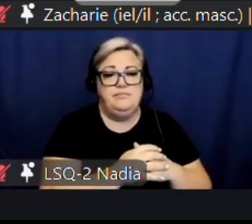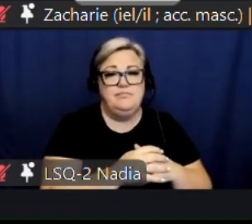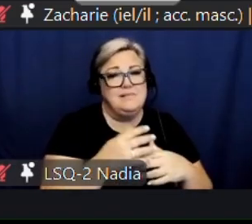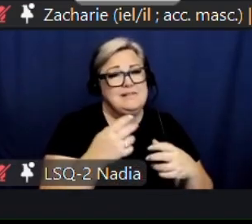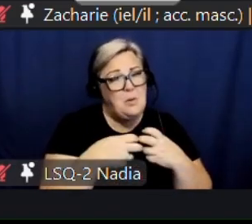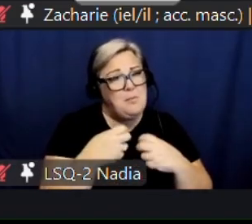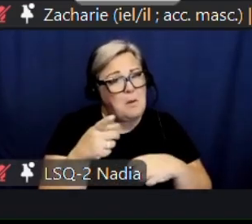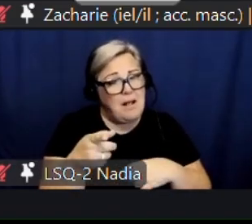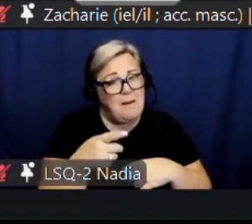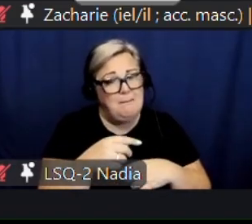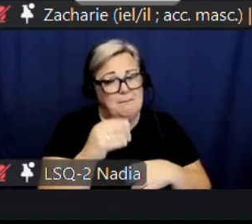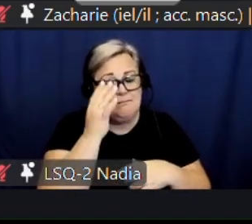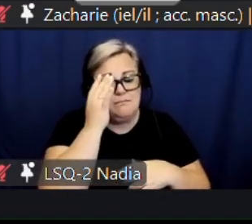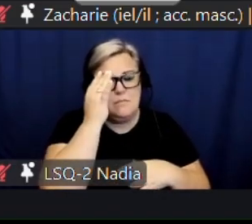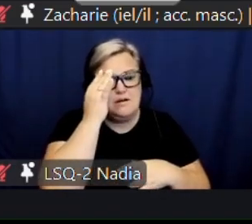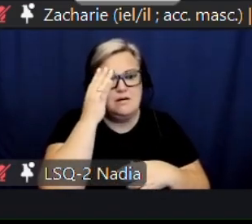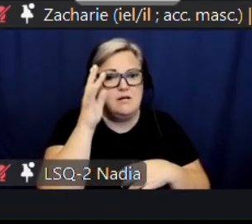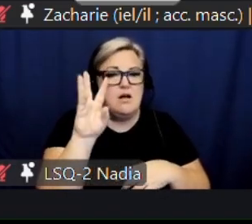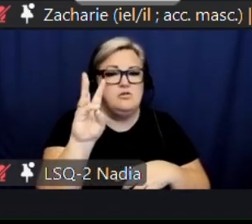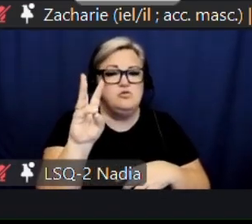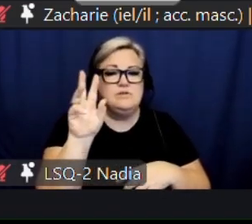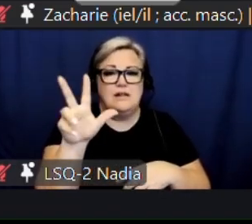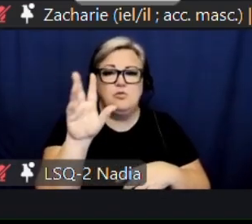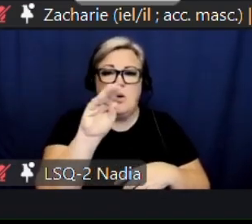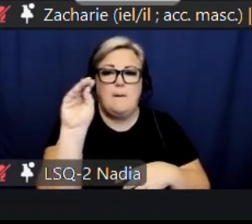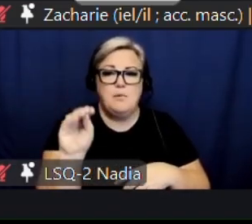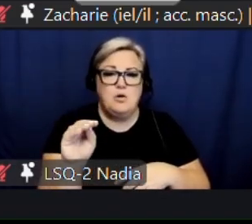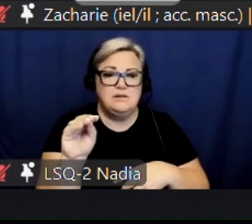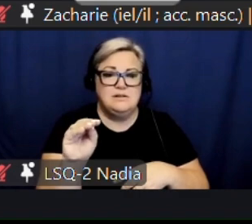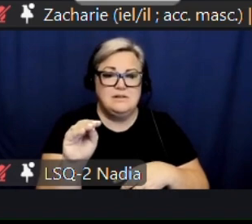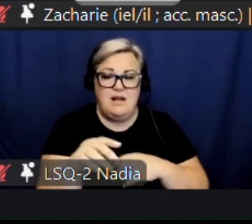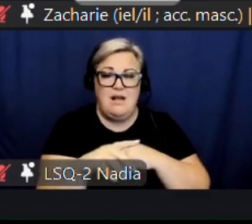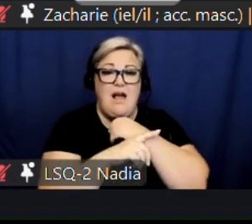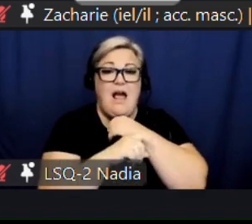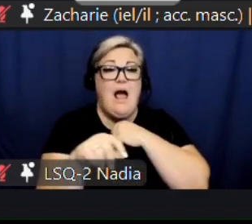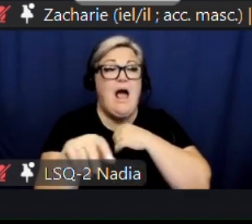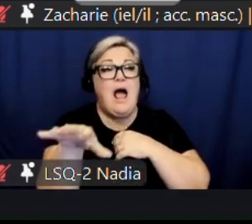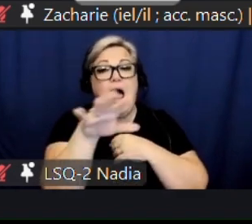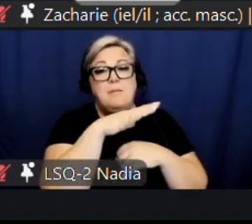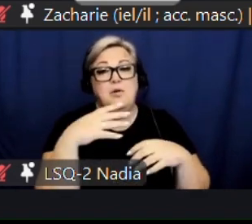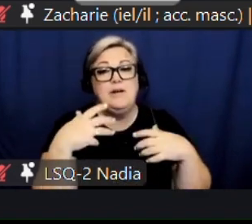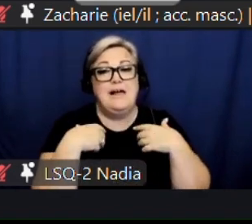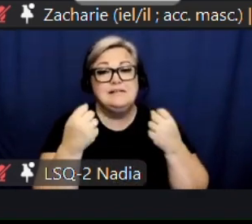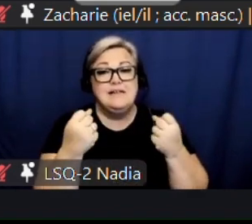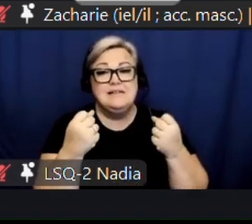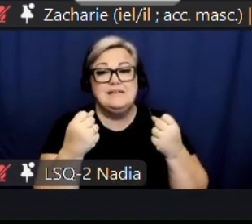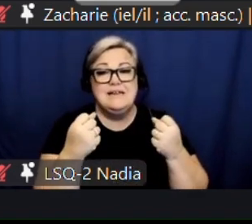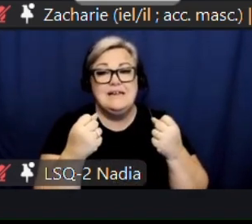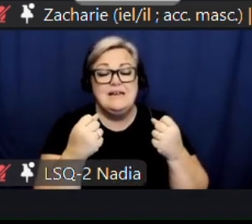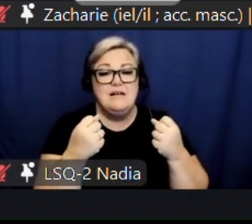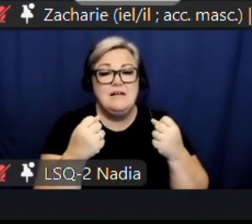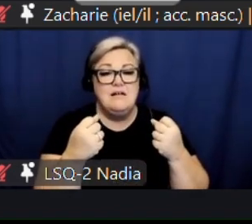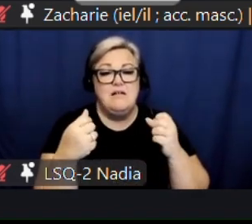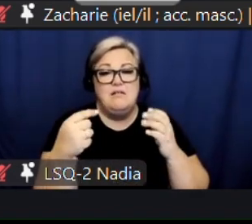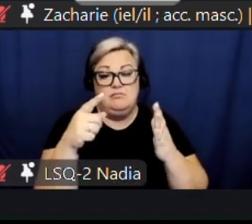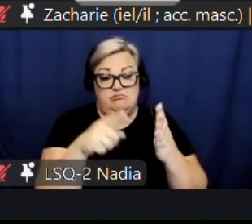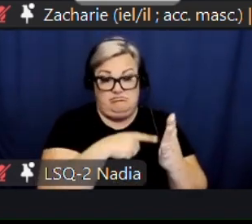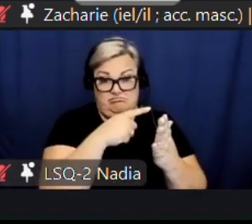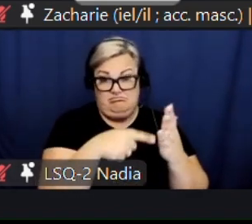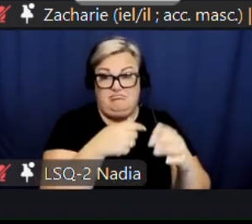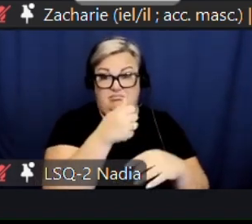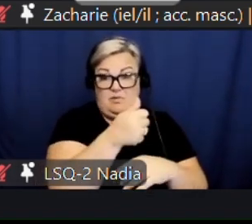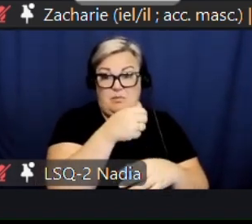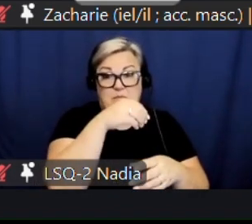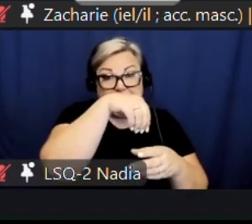gros problème. Ensuite, 63 du personnel de la santé a observé ou subi de la discrimination dans